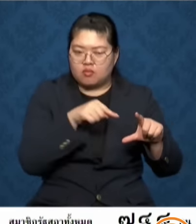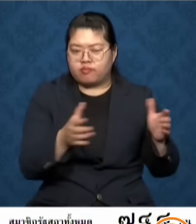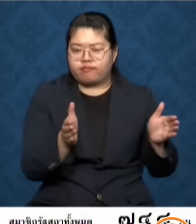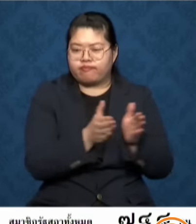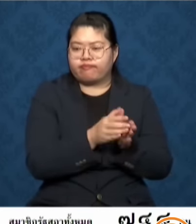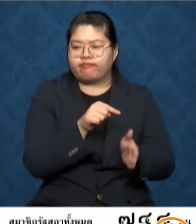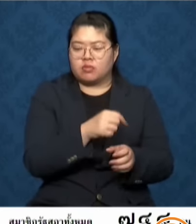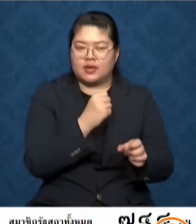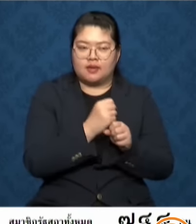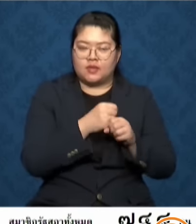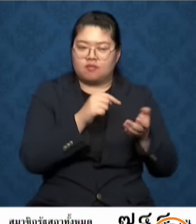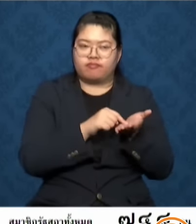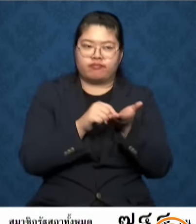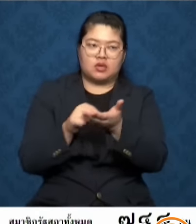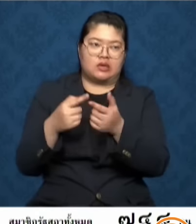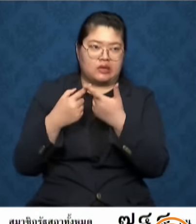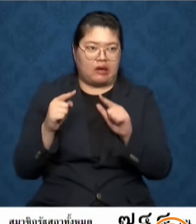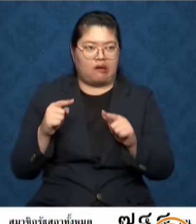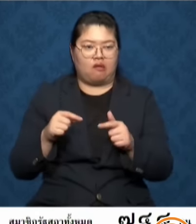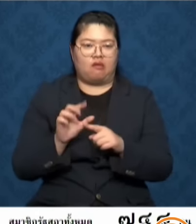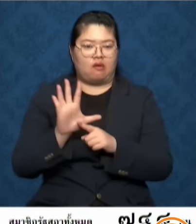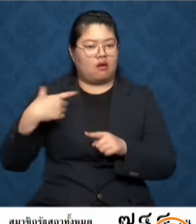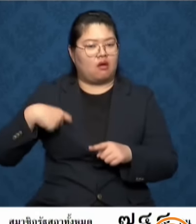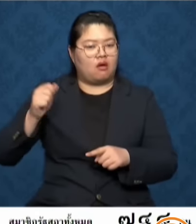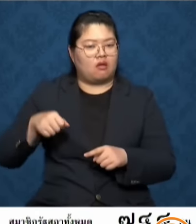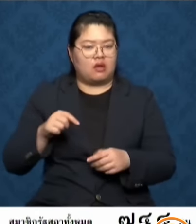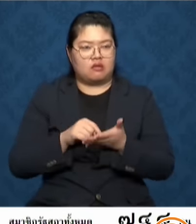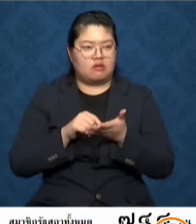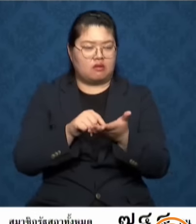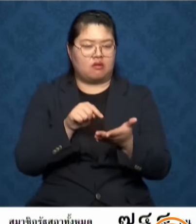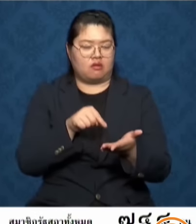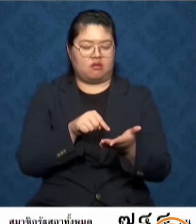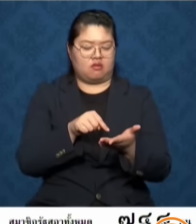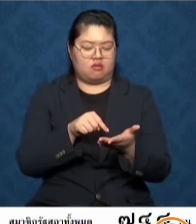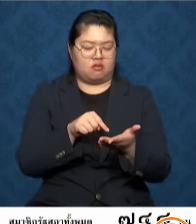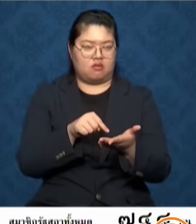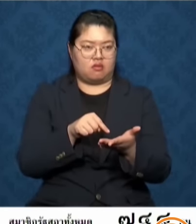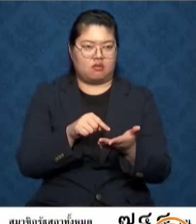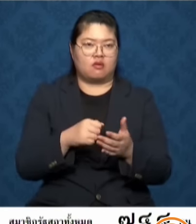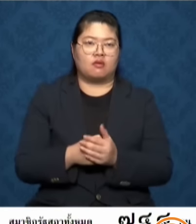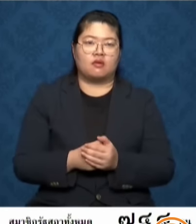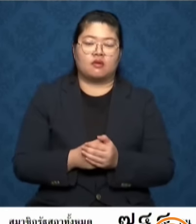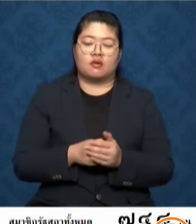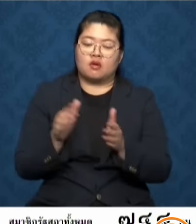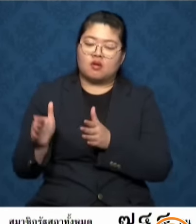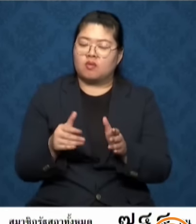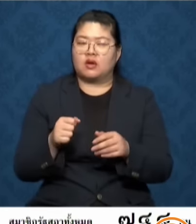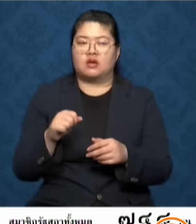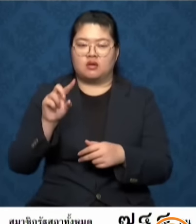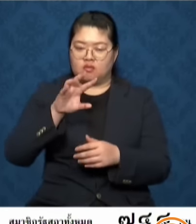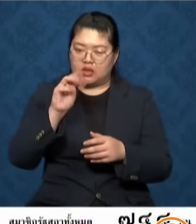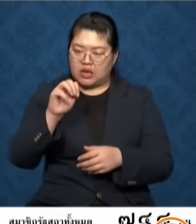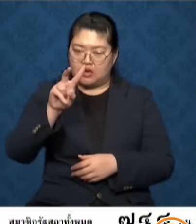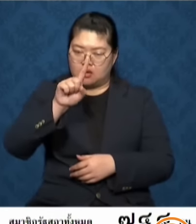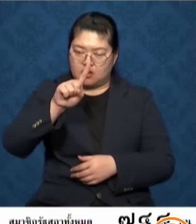นแตคำว sheiท่ปญาร์จarel่มตรไหนนะครัที่เขียนวาคำถามประชมาติถามผ่านคนใก่มาตรรร้อย Jenna6,